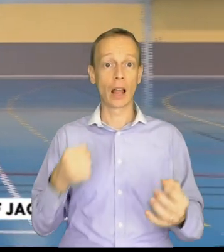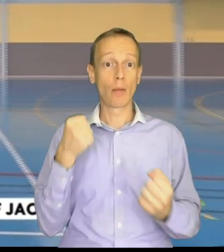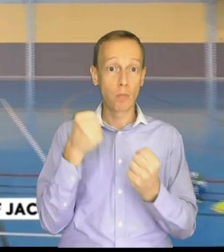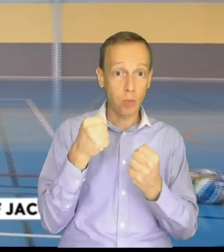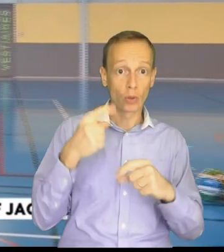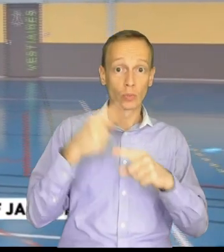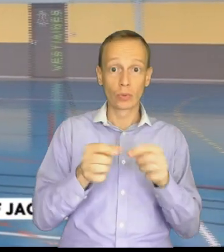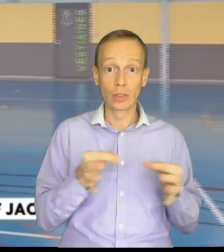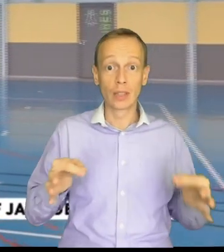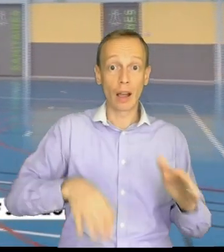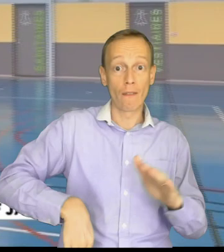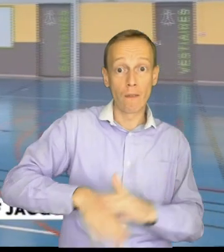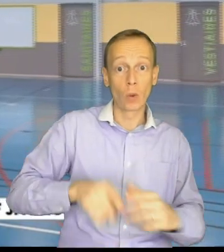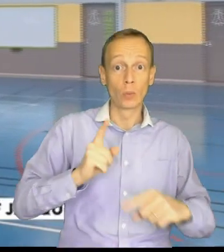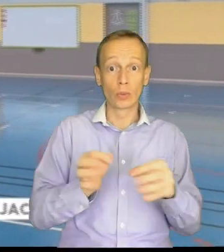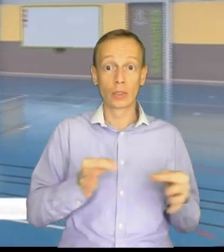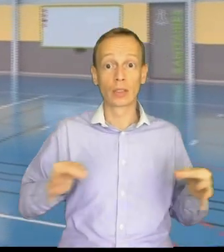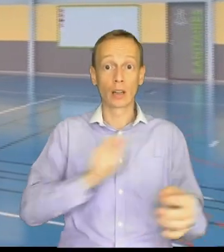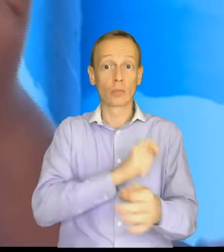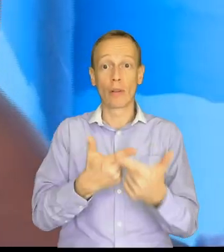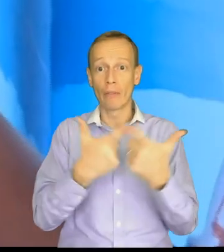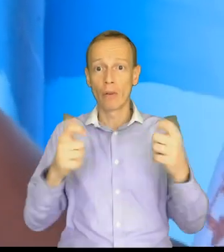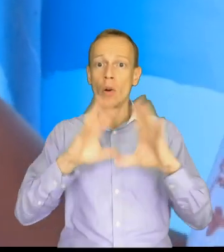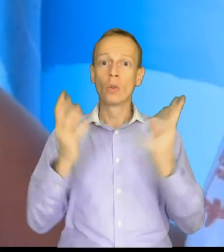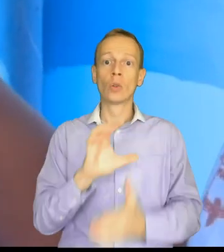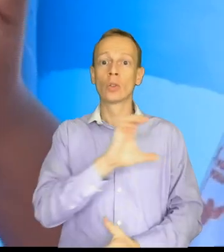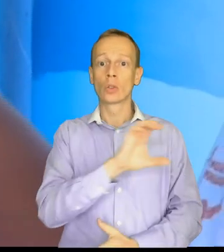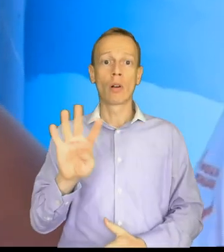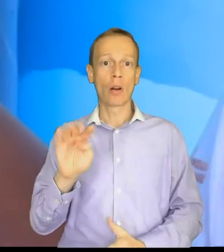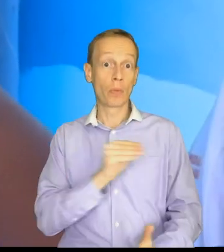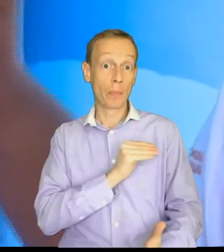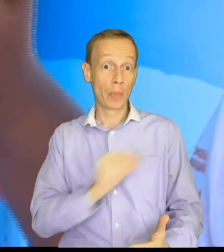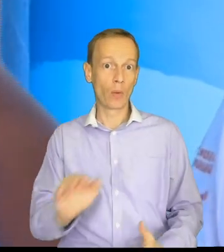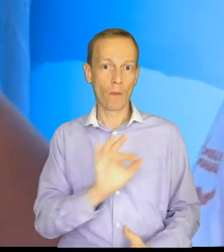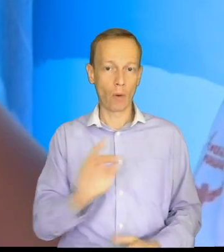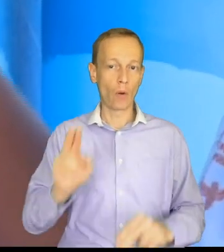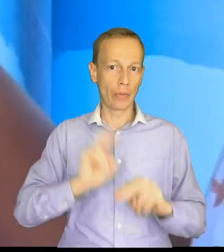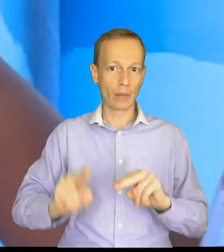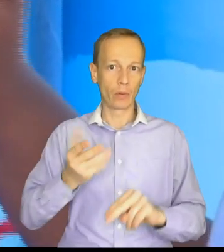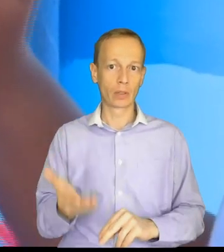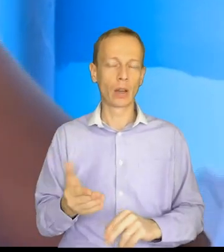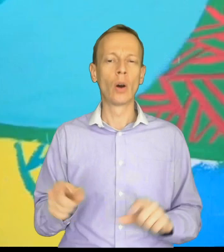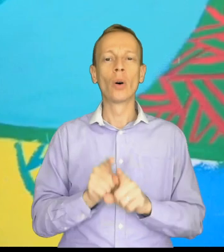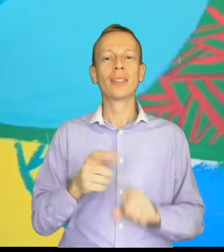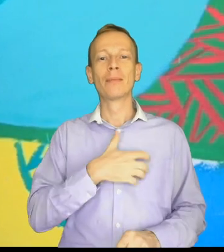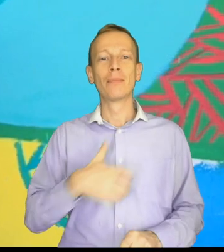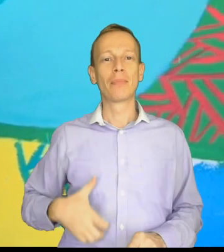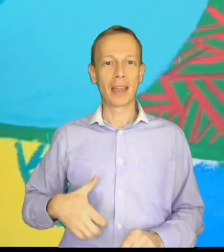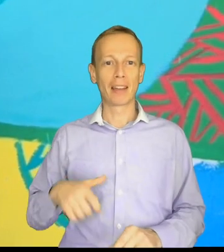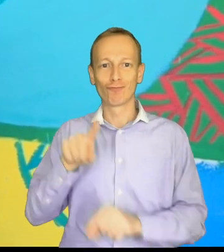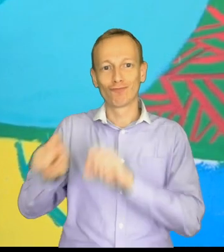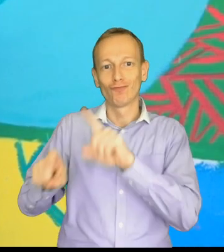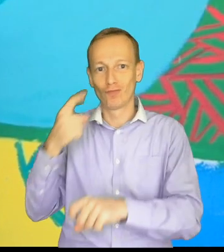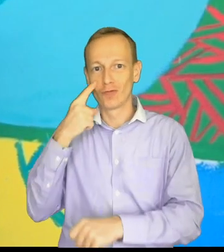salle omnisport pour un montant de 440 millions de francs pacifiques. Les précisions du maire de Punaauia interrogé par Corinne